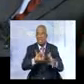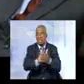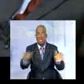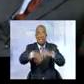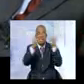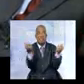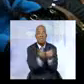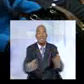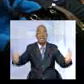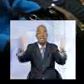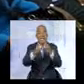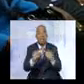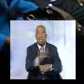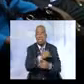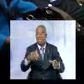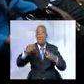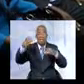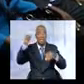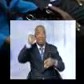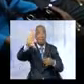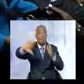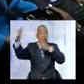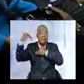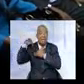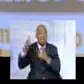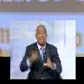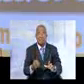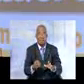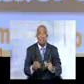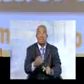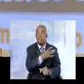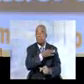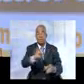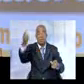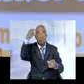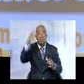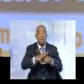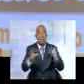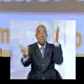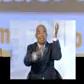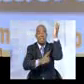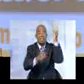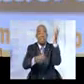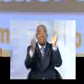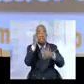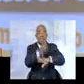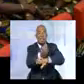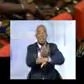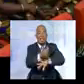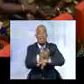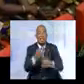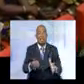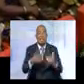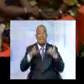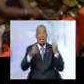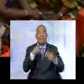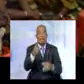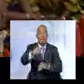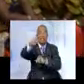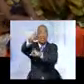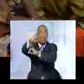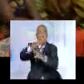association regroupant les leaders d'opinion et dirigeants de grandes métropoles, le gouverneur du district d'Abidjan, Robert Begré-Mambé, a dit le